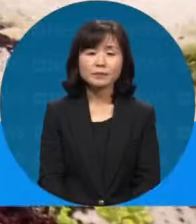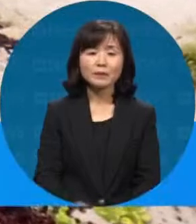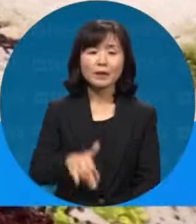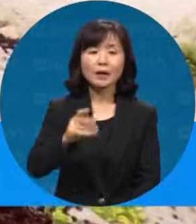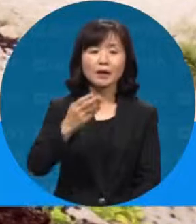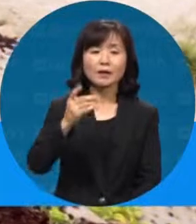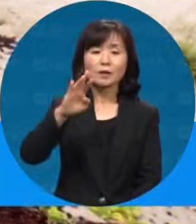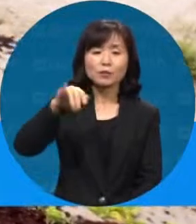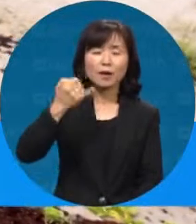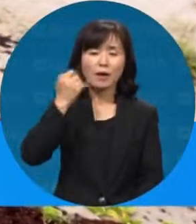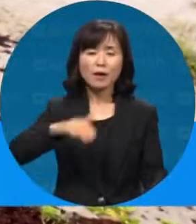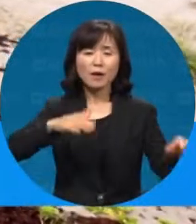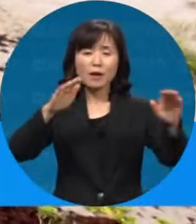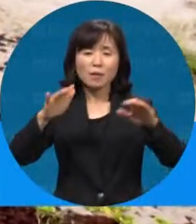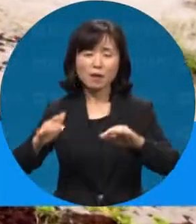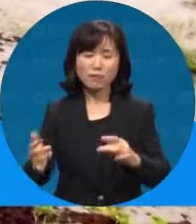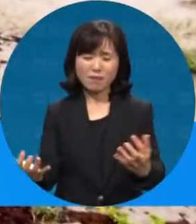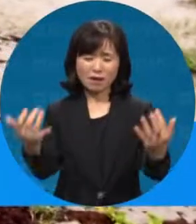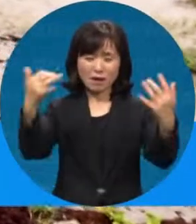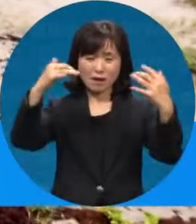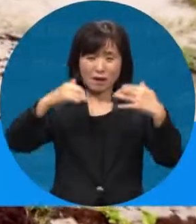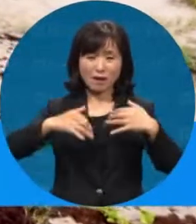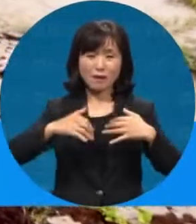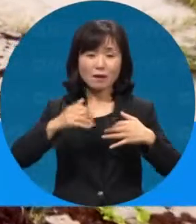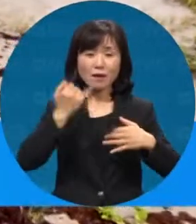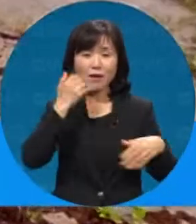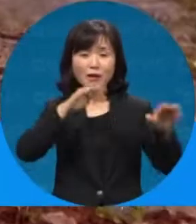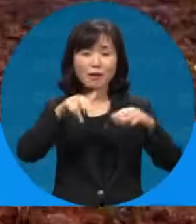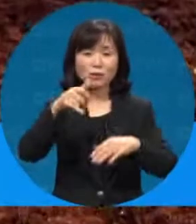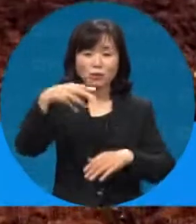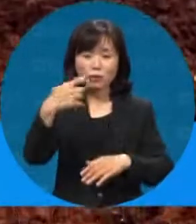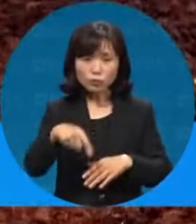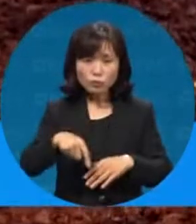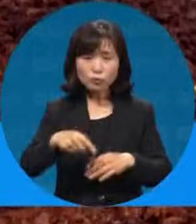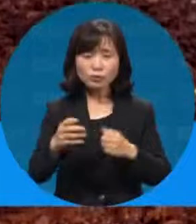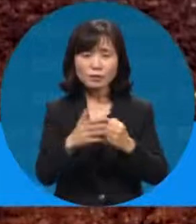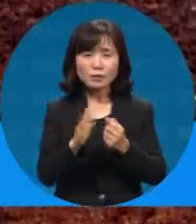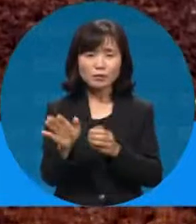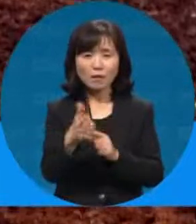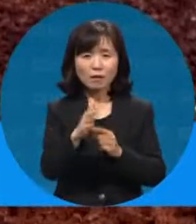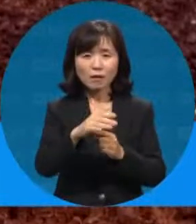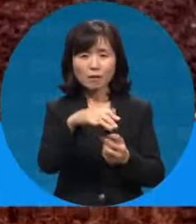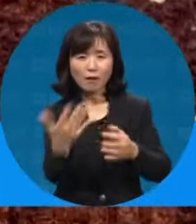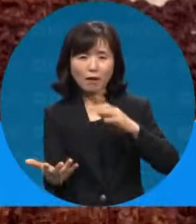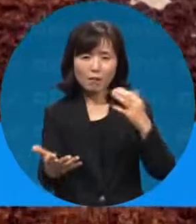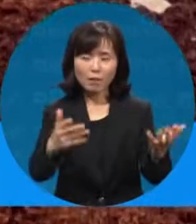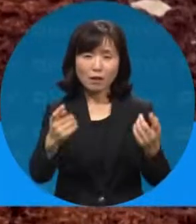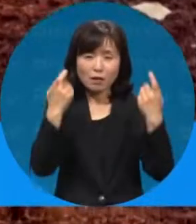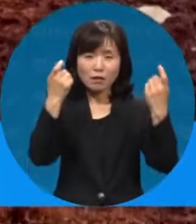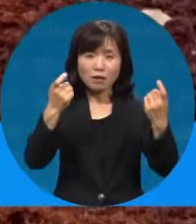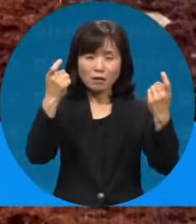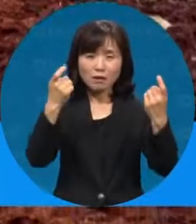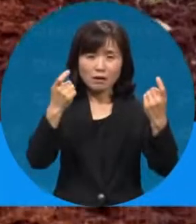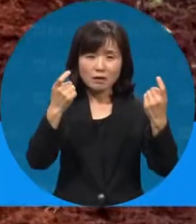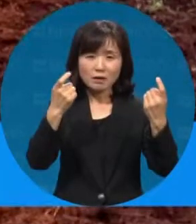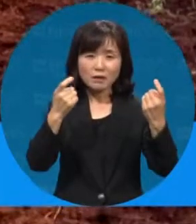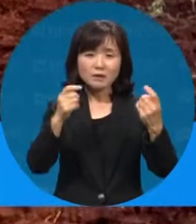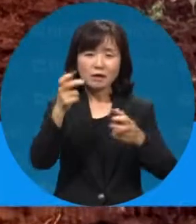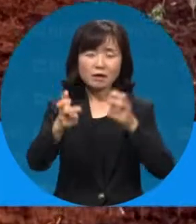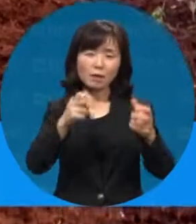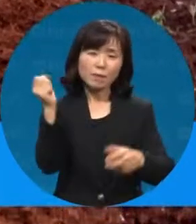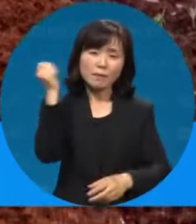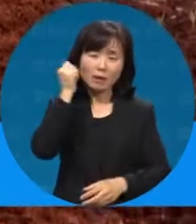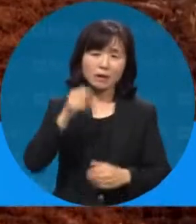카리브해 해변을 덮친 막대한 양의 해조류로 인해 물고기가 폐사하고 관광업이 직격탄을 맞고 있습니다. 한 대학의 조사에